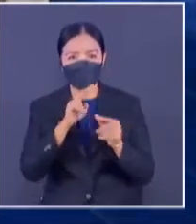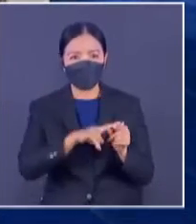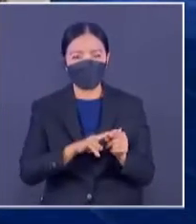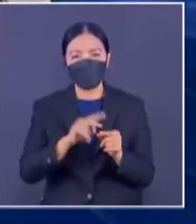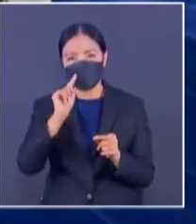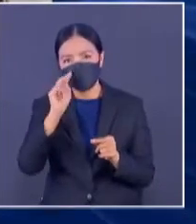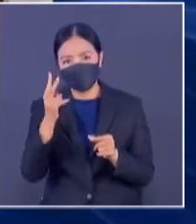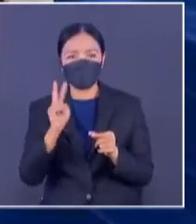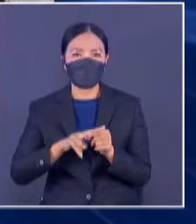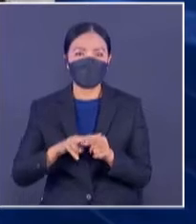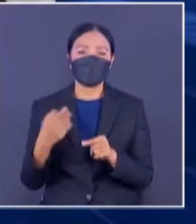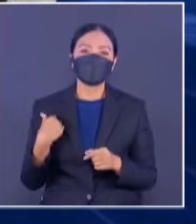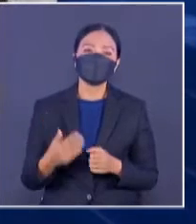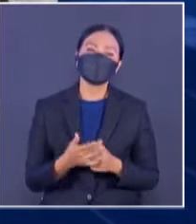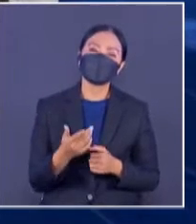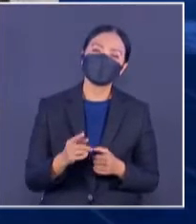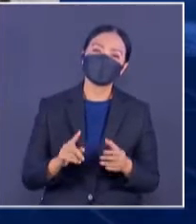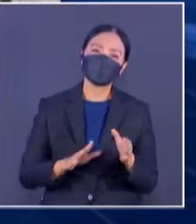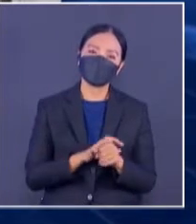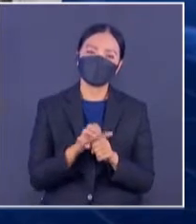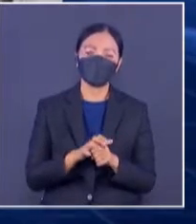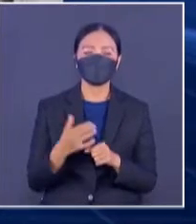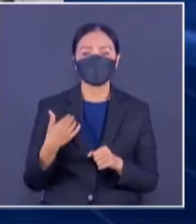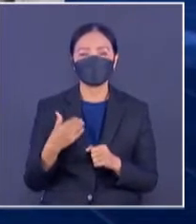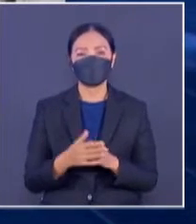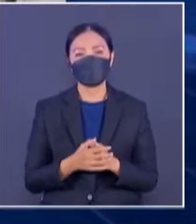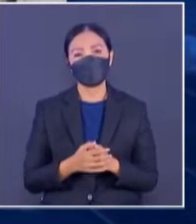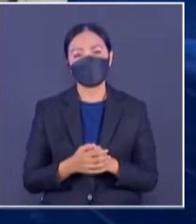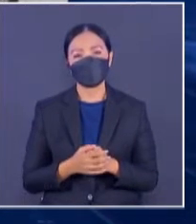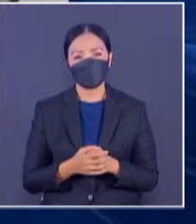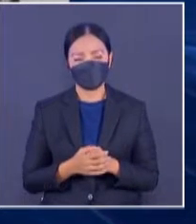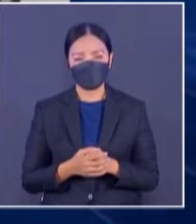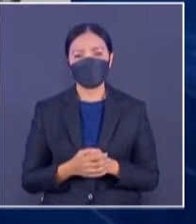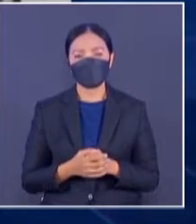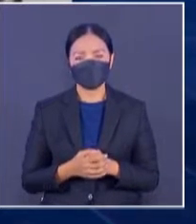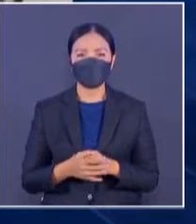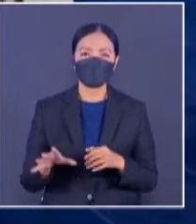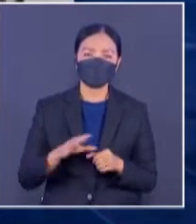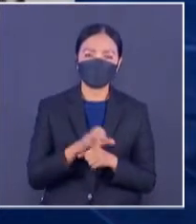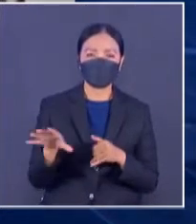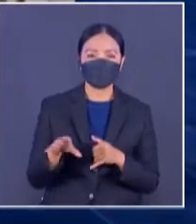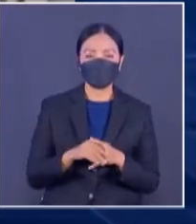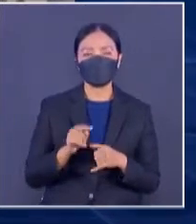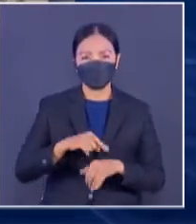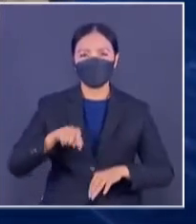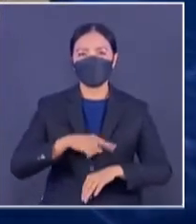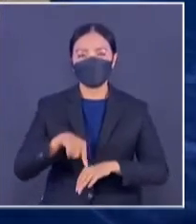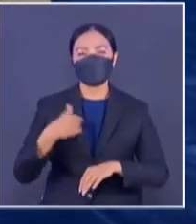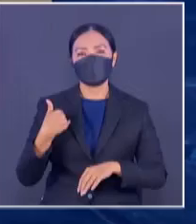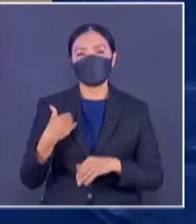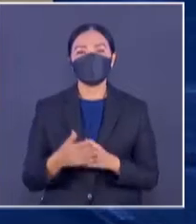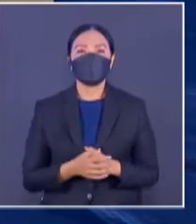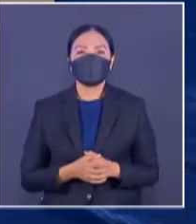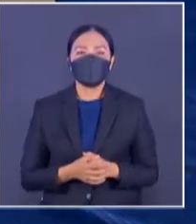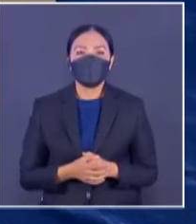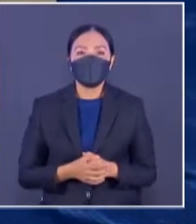าอย่างที่เราทราบกันดีว่าโควิด-19 เนี่ยมันจะเปิดปรากฏผลว่าเราเป็นบวกหรือว่าติดเชื้อเนี่ยอาจจะใช้เวลาฟักตัวอยู่ระยะ